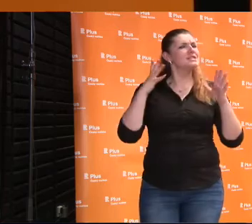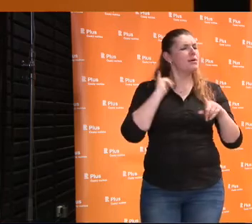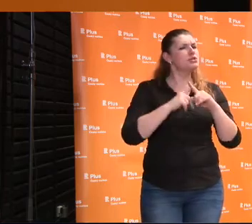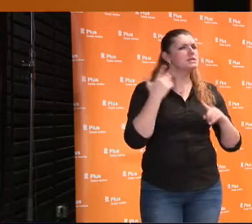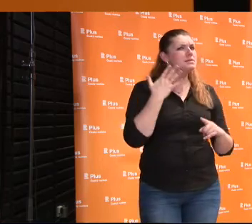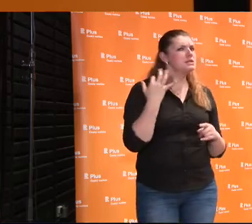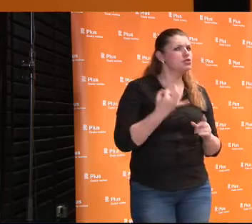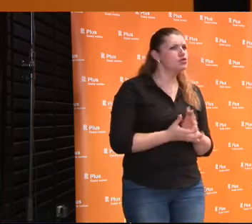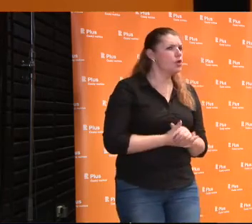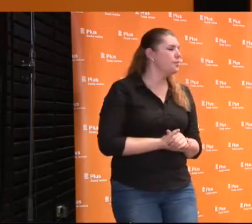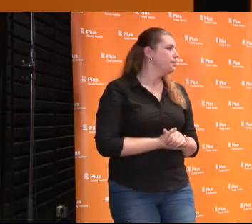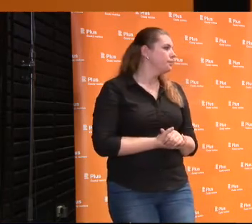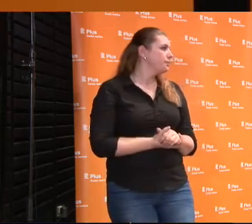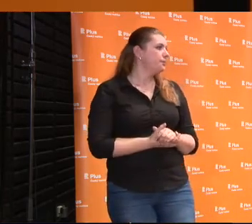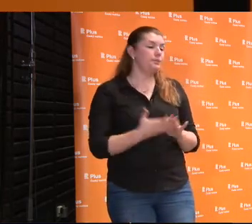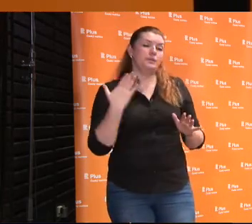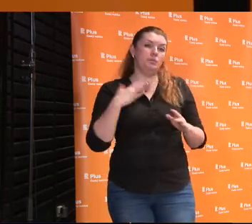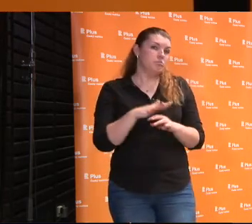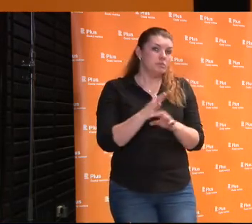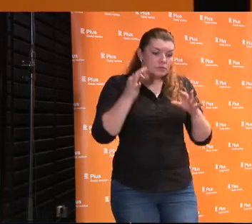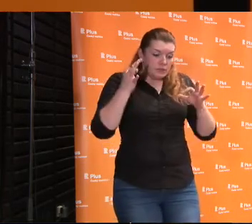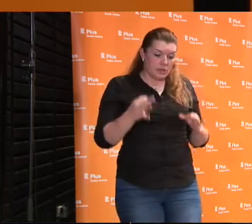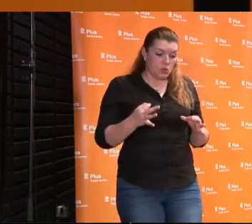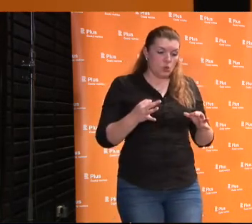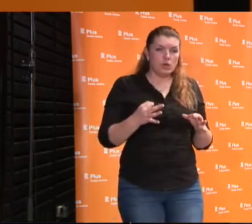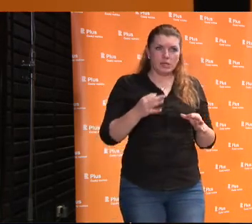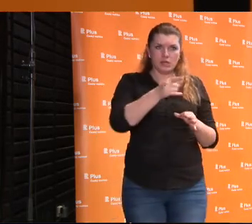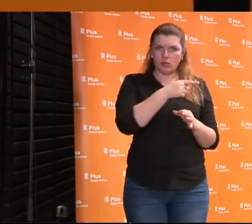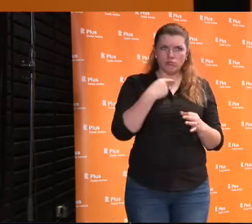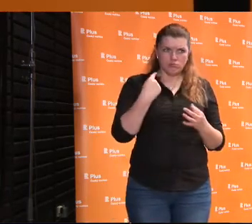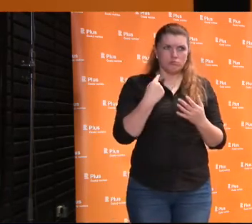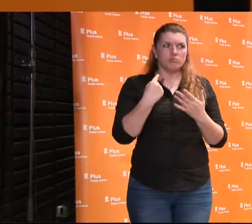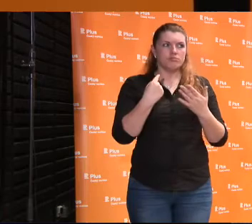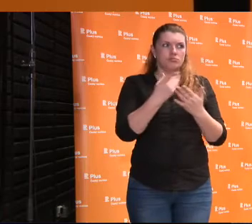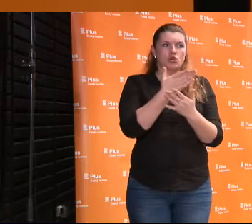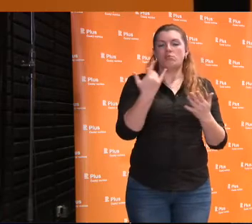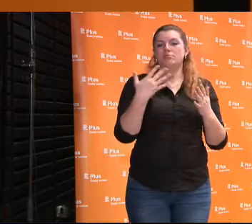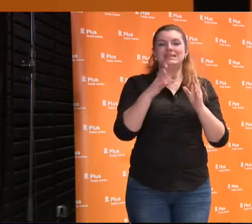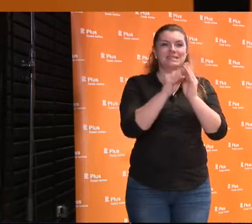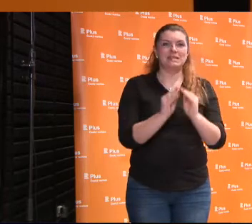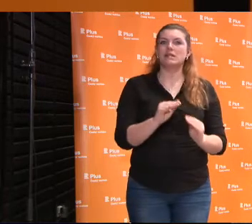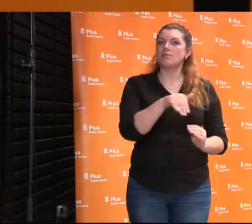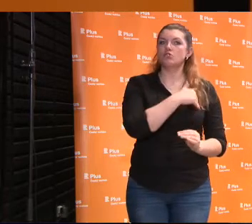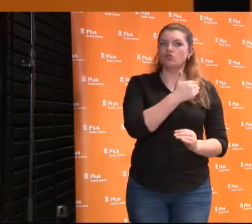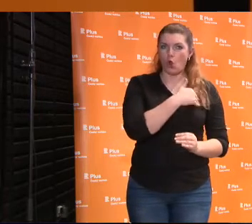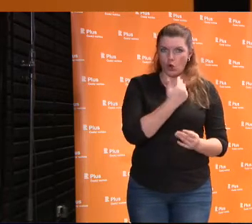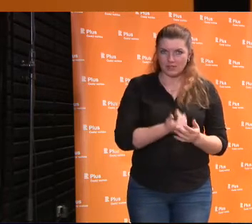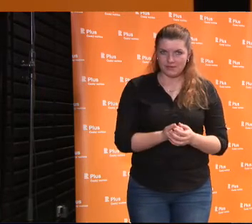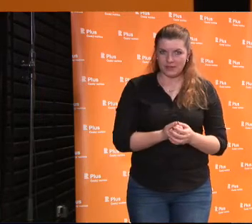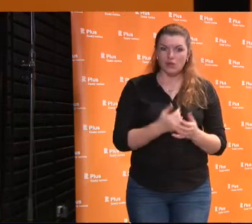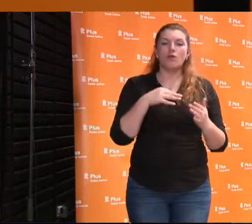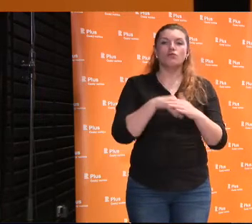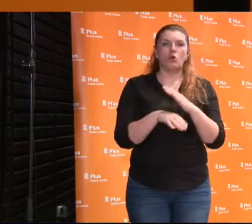na mysli? Vypadalo by to poměrně jednoduše. Mluvili jsme o tom, že máte systémy třeba školství, kde se